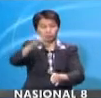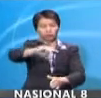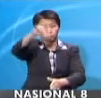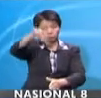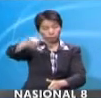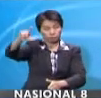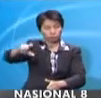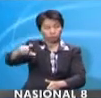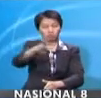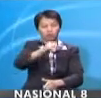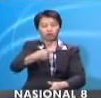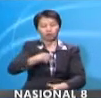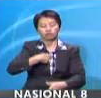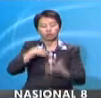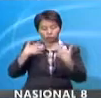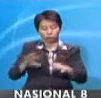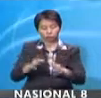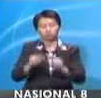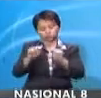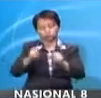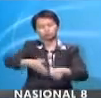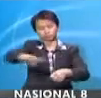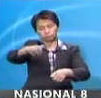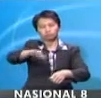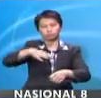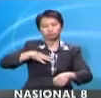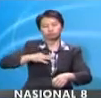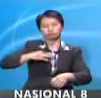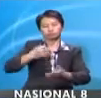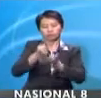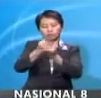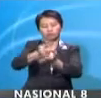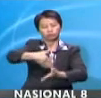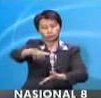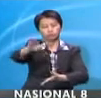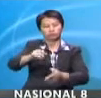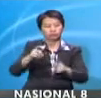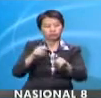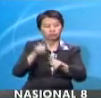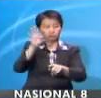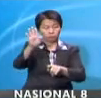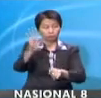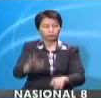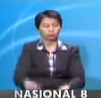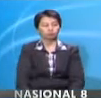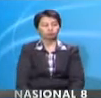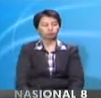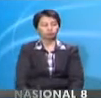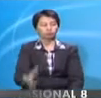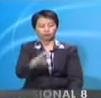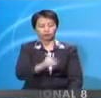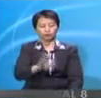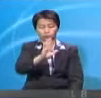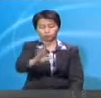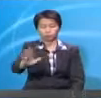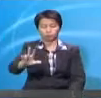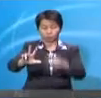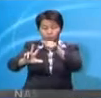Kathmandu, dan saya telah benarkan mereka untuk membantu pihak menteri dan juga MKN, dan mereka